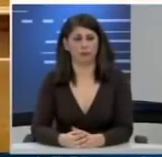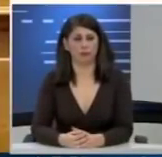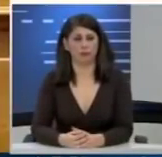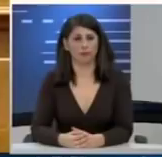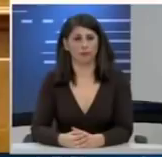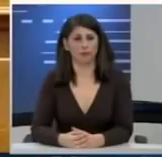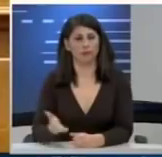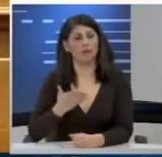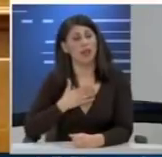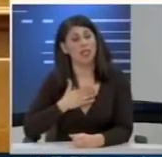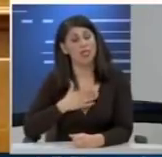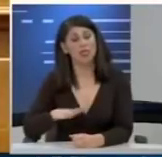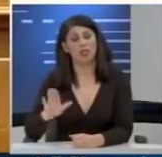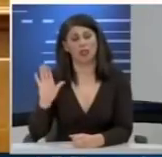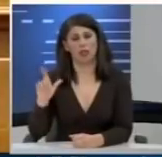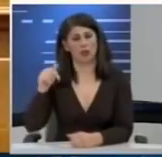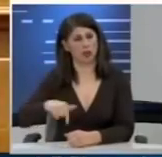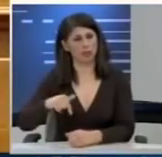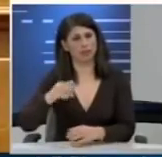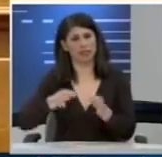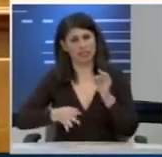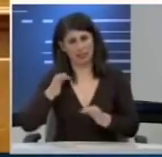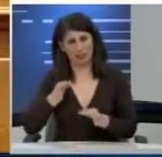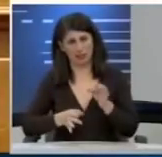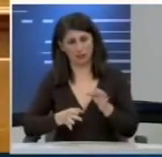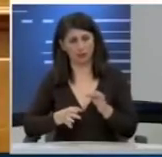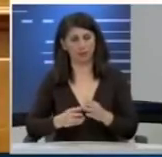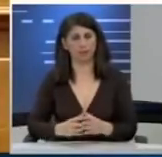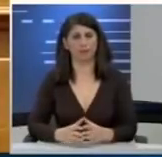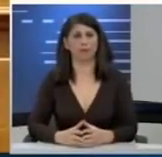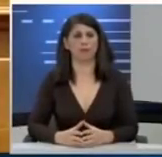δεν θέλω στη σημερινή συνεδρίαση, στη σημερινή συζήτηση,